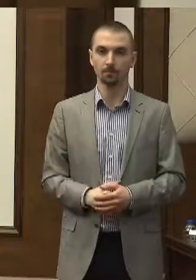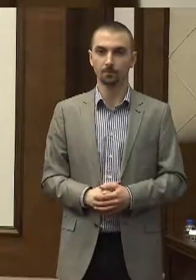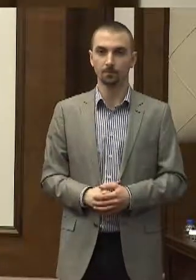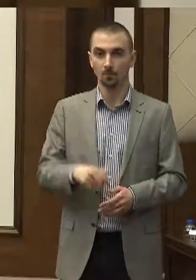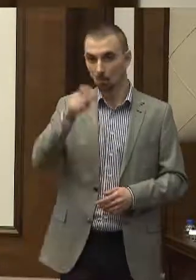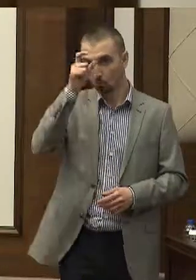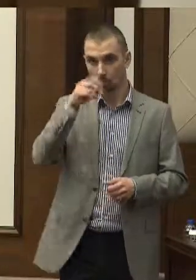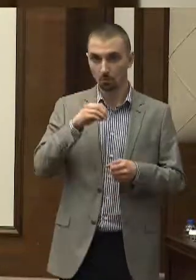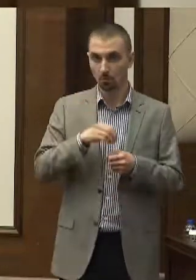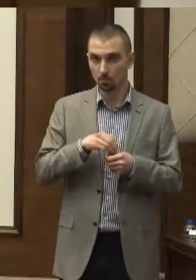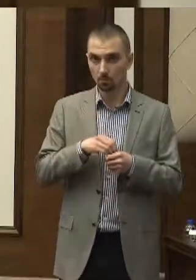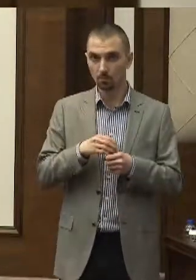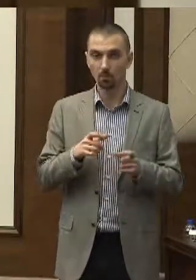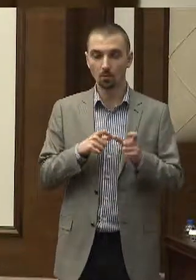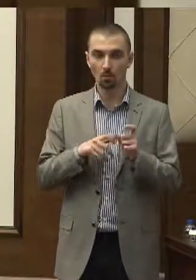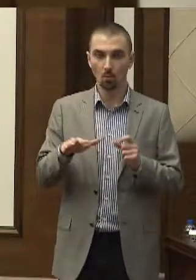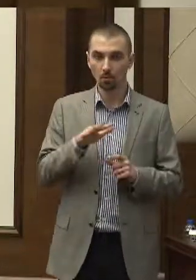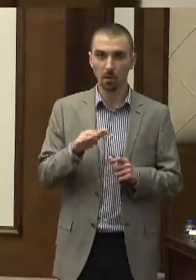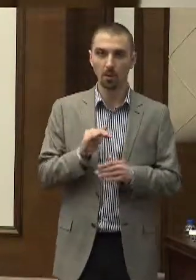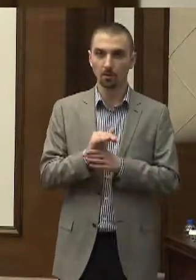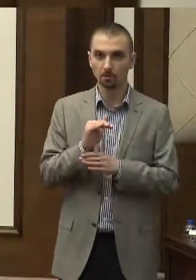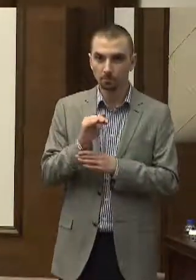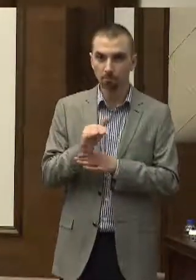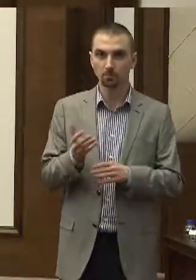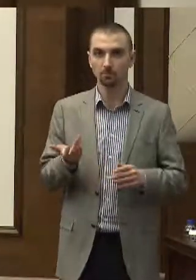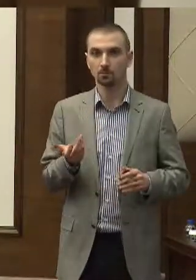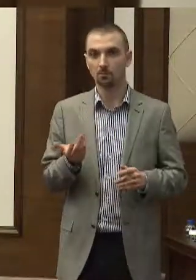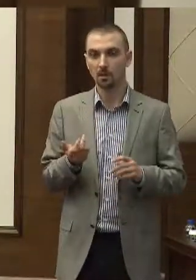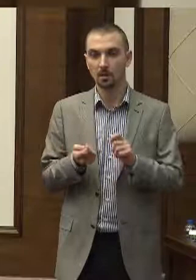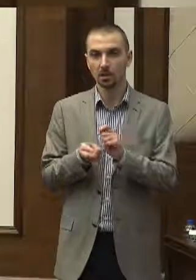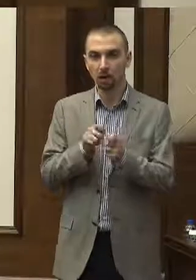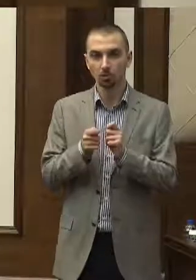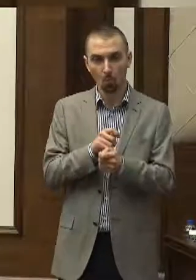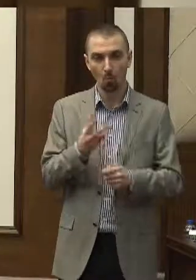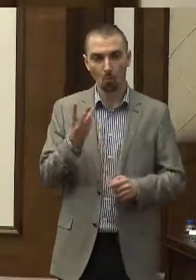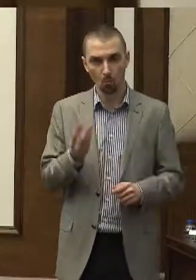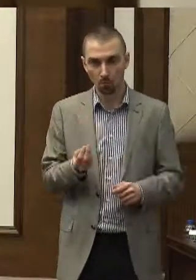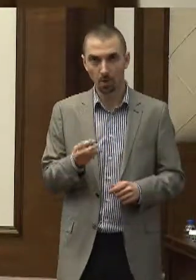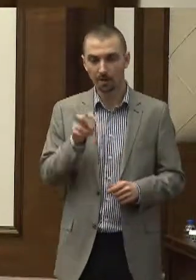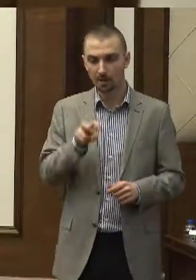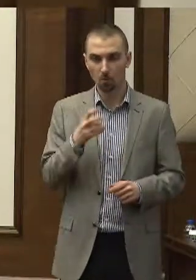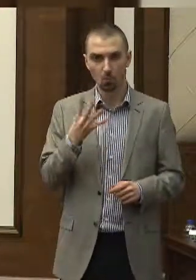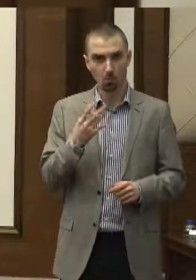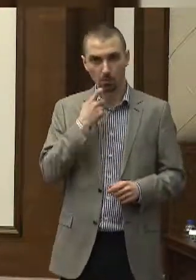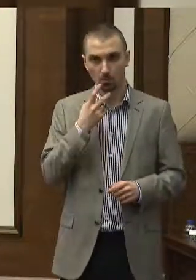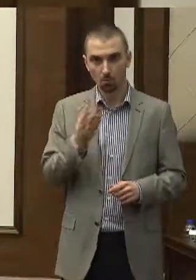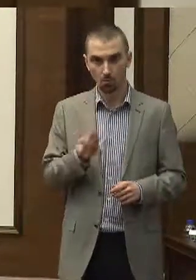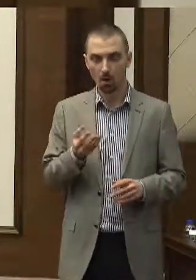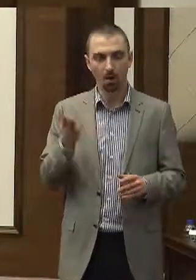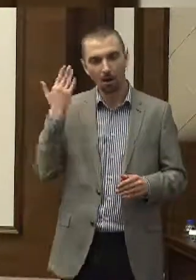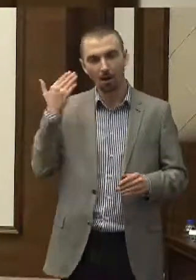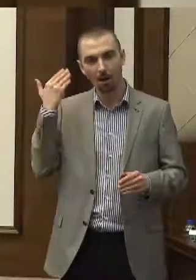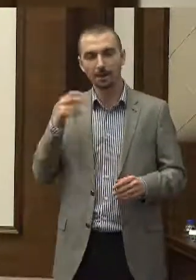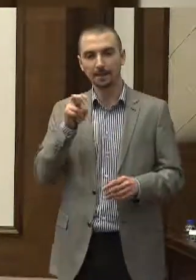Türk kadınına yönelik sosyal yaşamda pek çok reform yapılmış olsa da, 84 yıl hatta yerelde 88